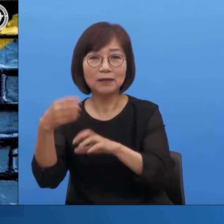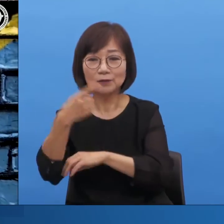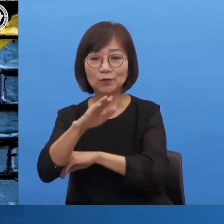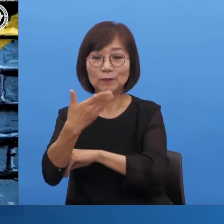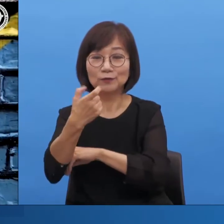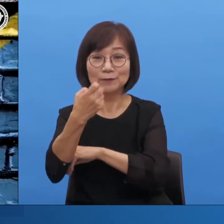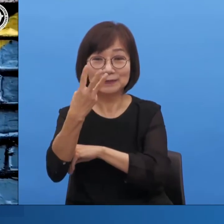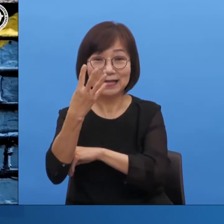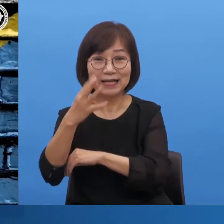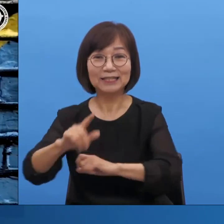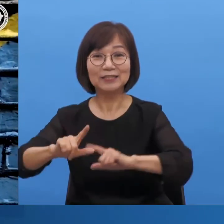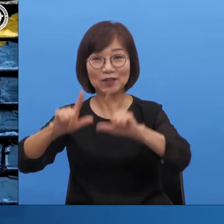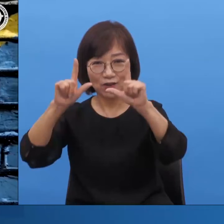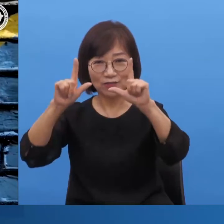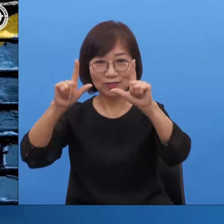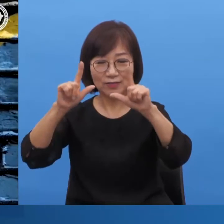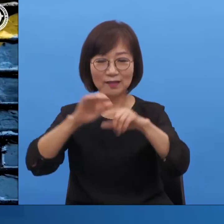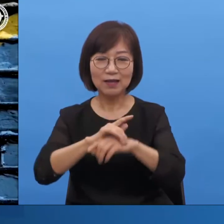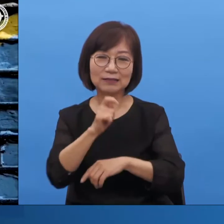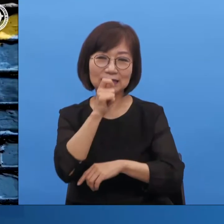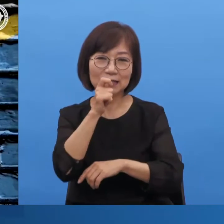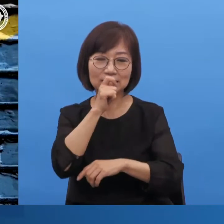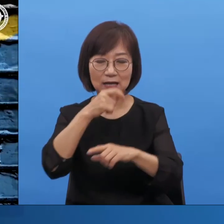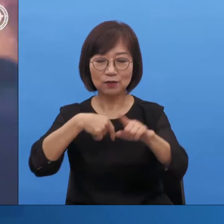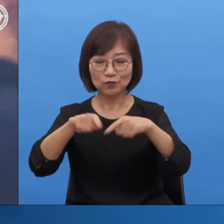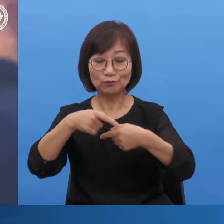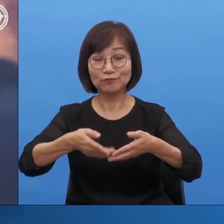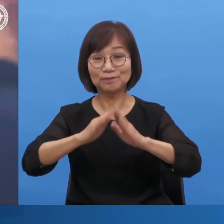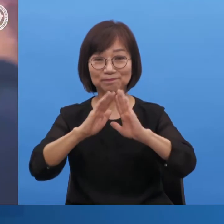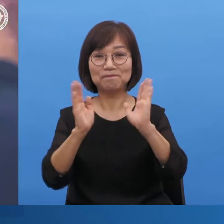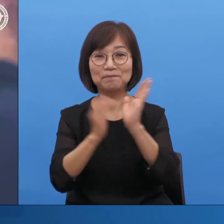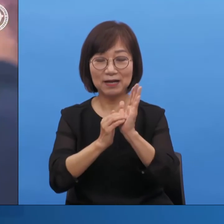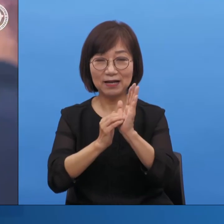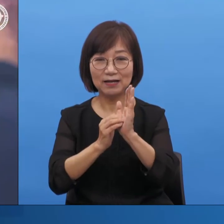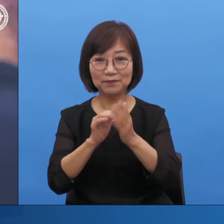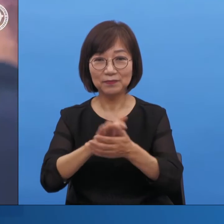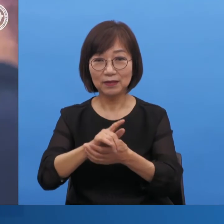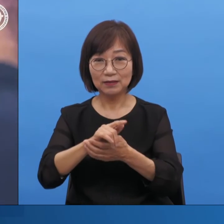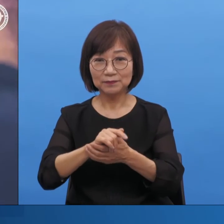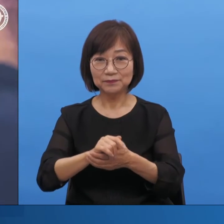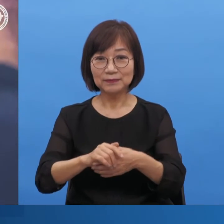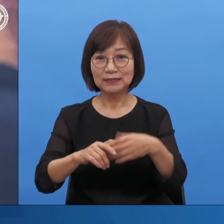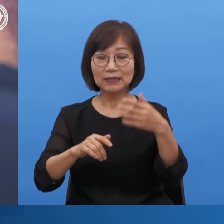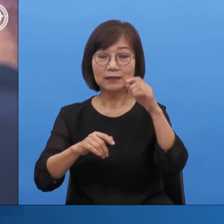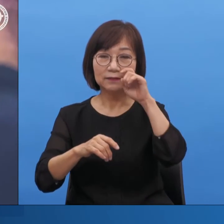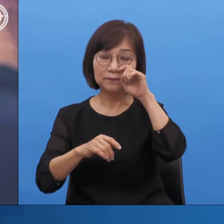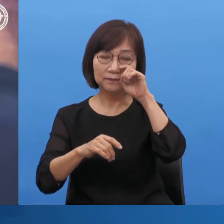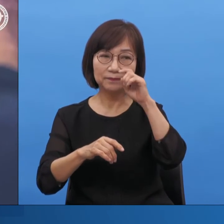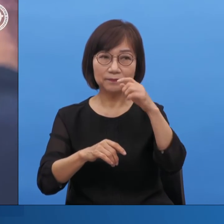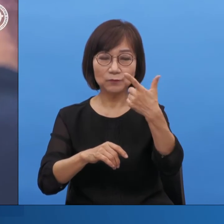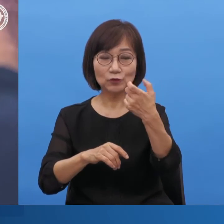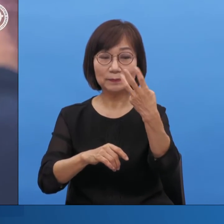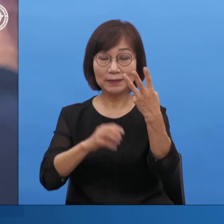1964년 연방정부로서의 탄자니아가 세워졌습니다. 인구의 63%가 기독교이며 그중 절반